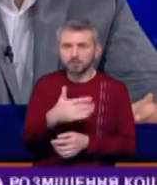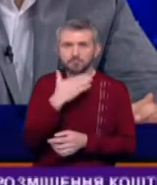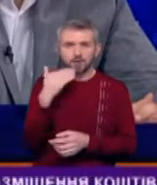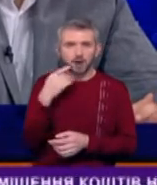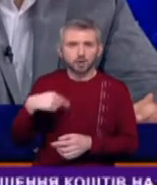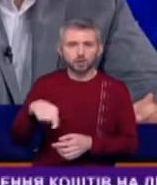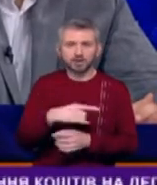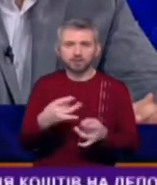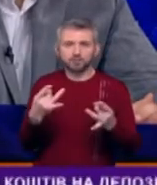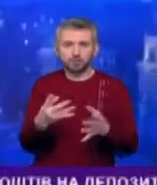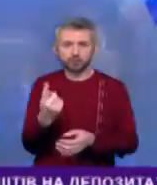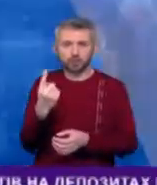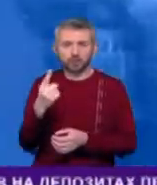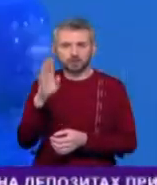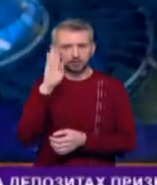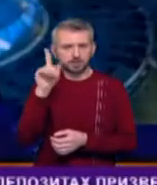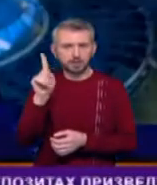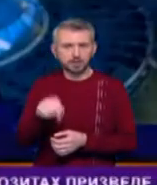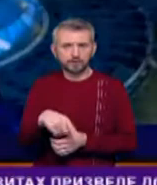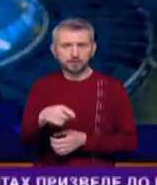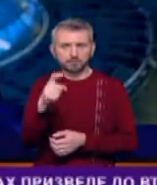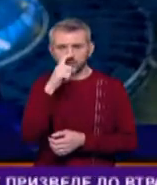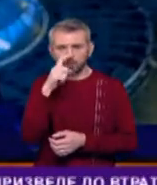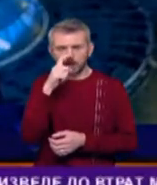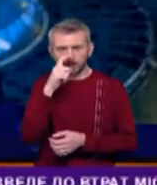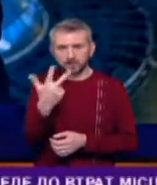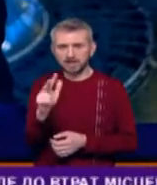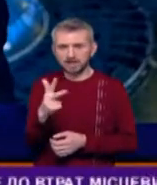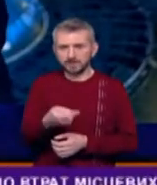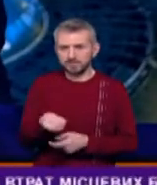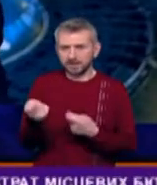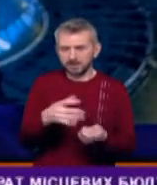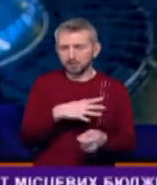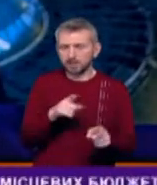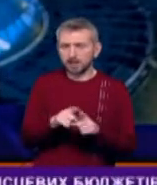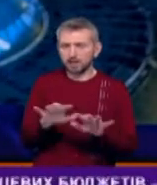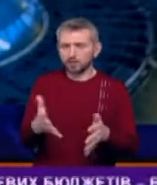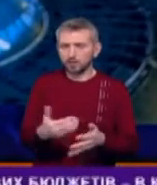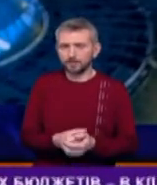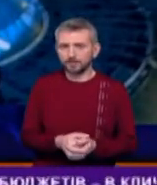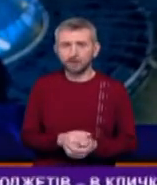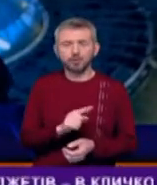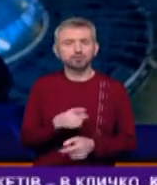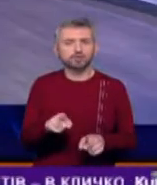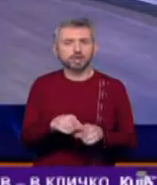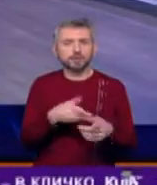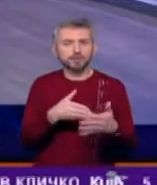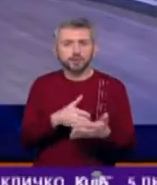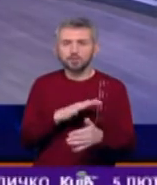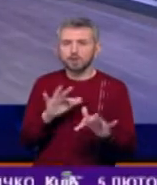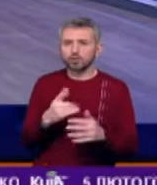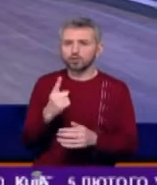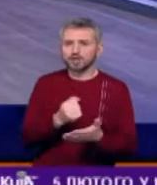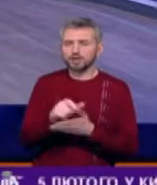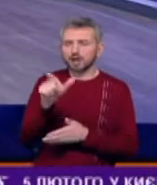них просто один навіть з броварів там 3 гривні приніс. Така була історія. Але чому такі? Була історія, що один з